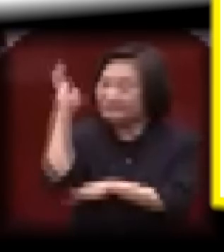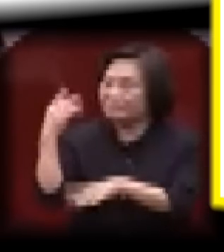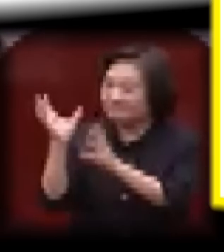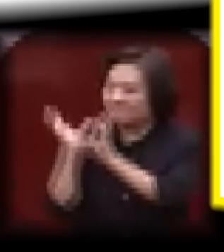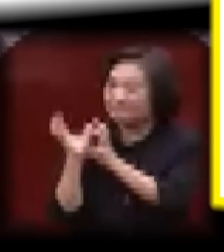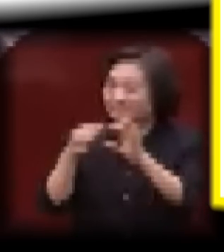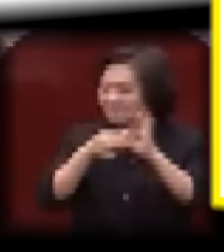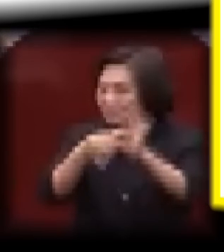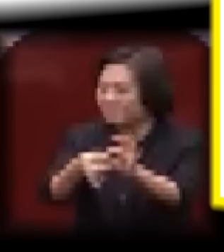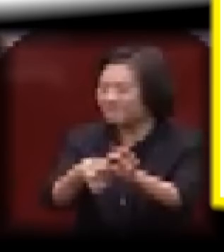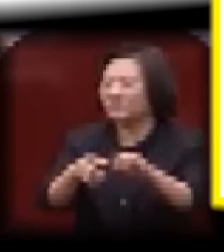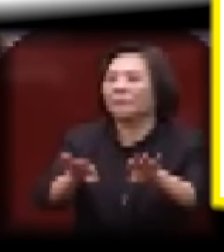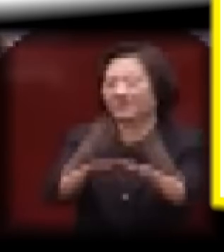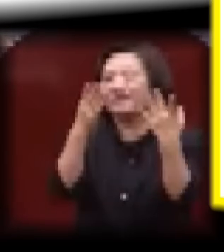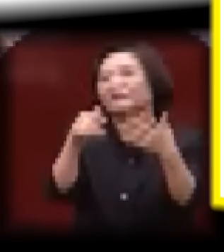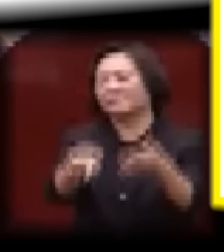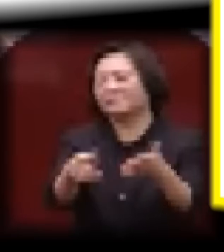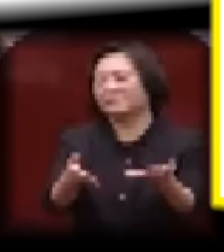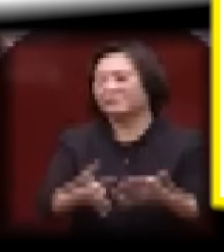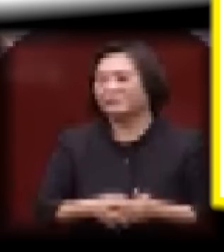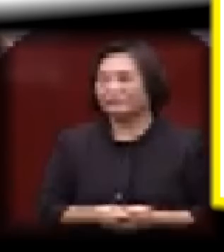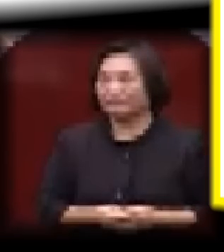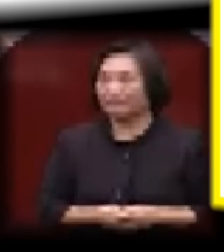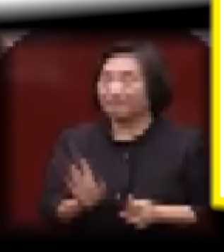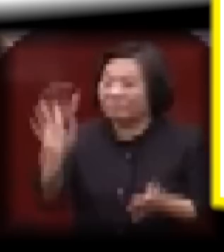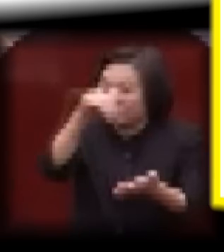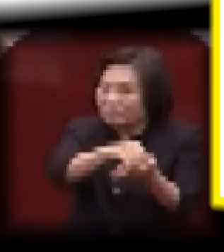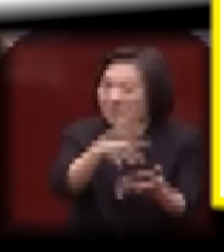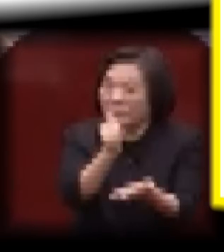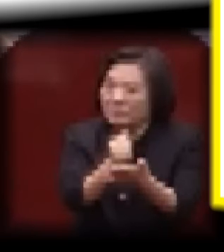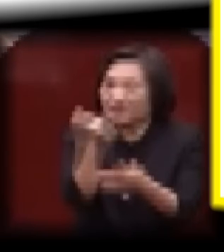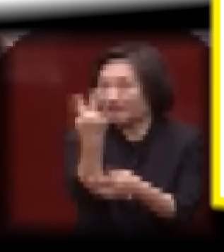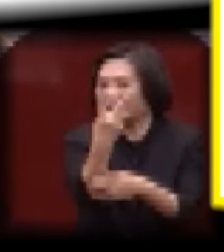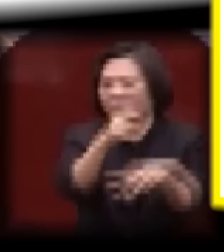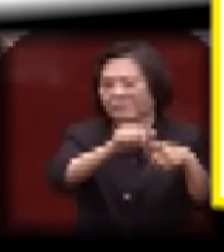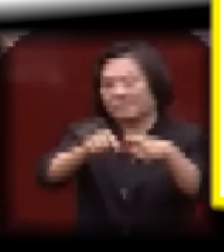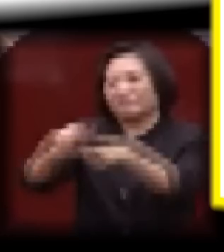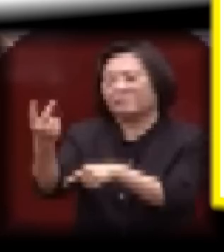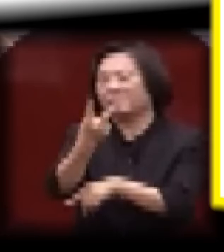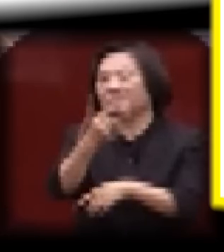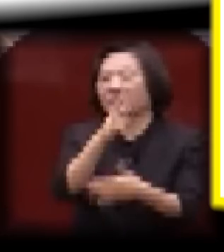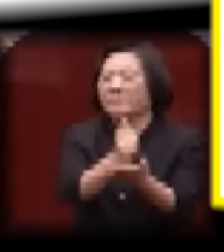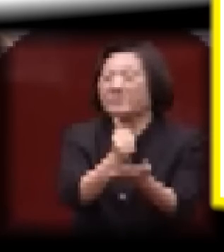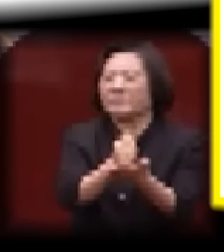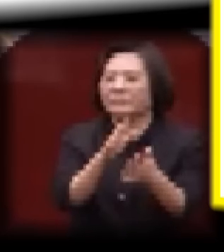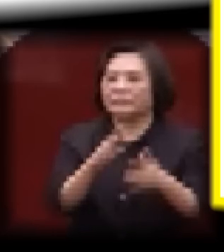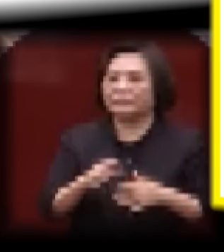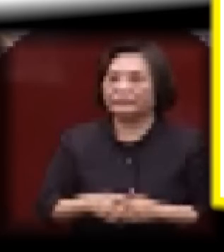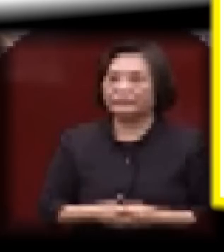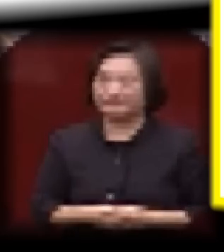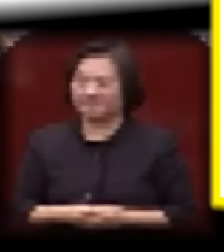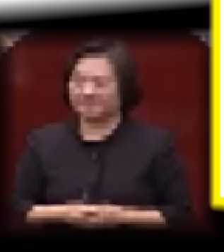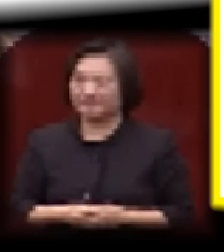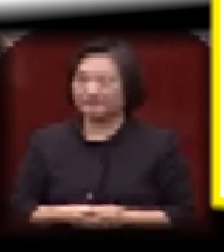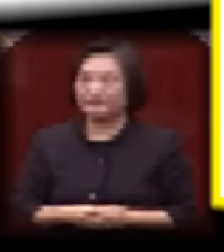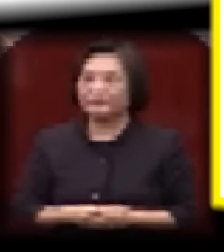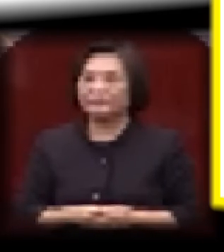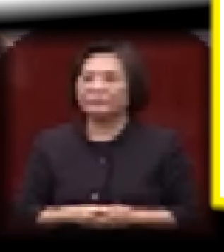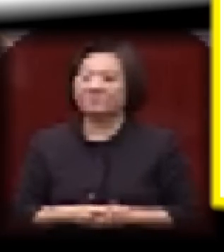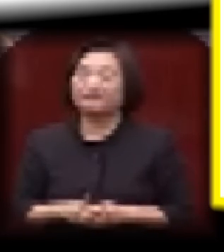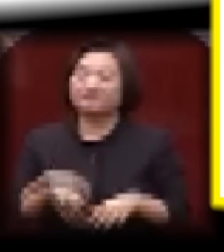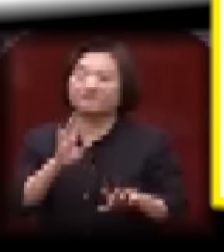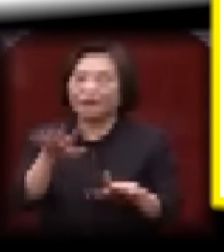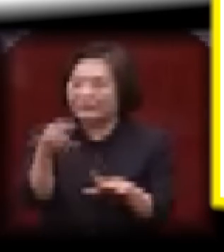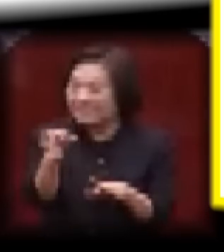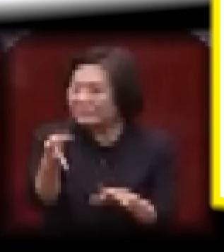行。那最后有两家的厂商有进入这个规格表，那比价格